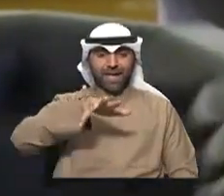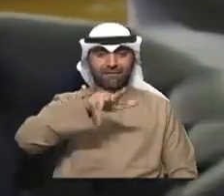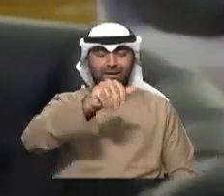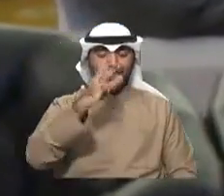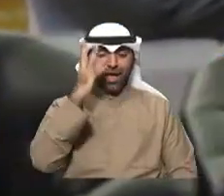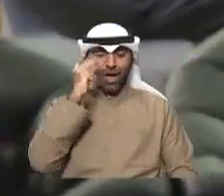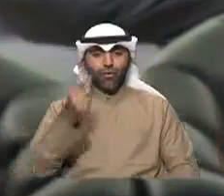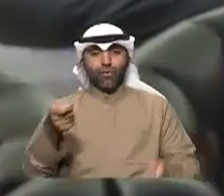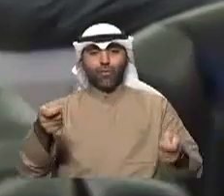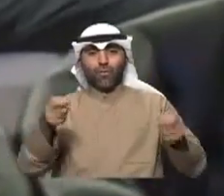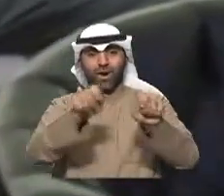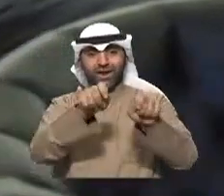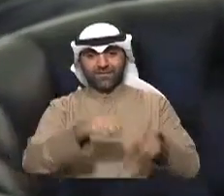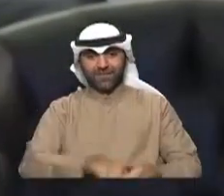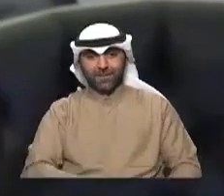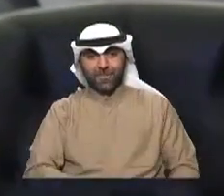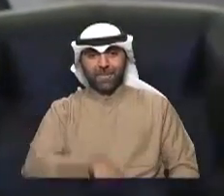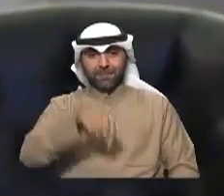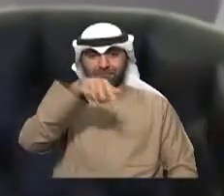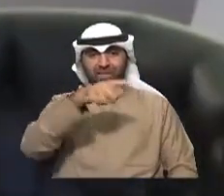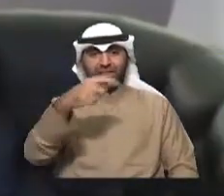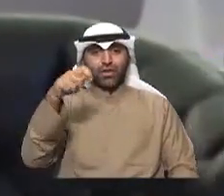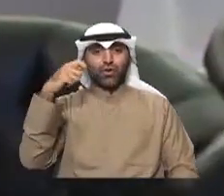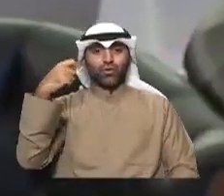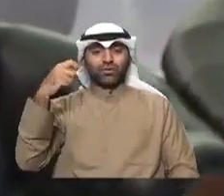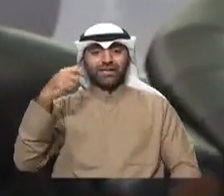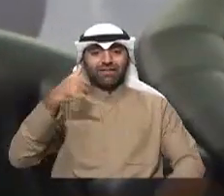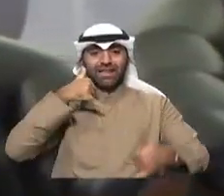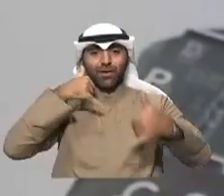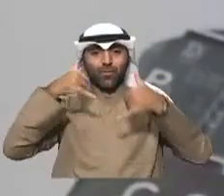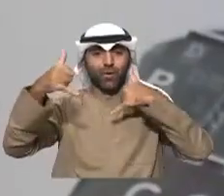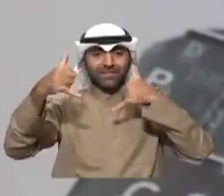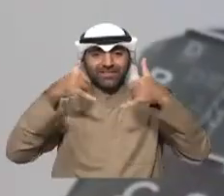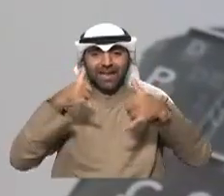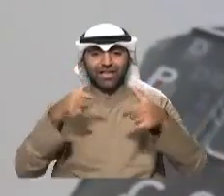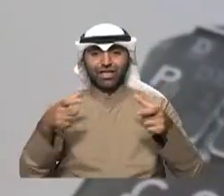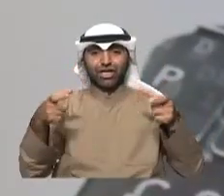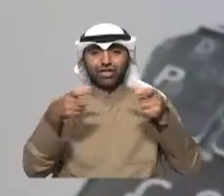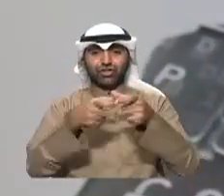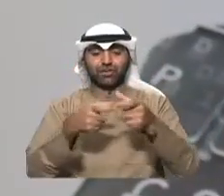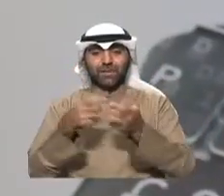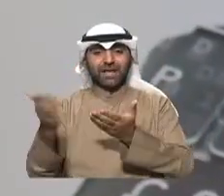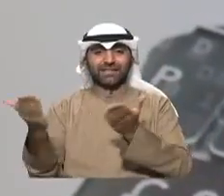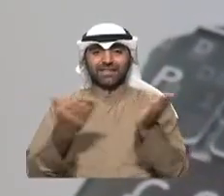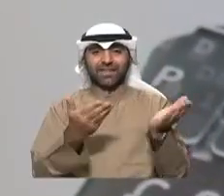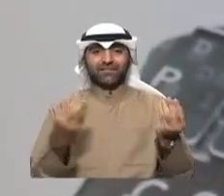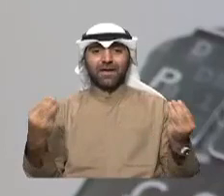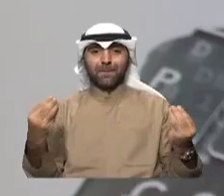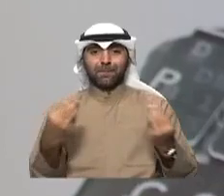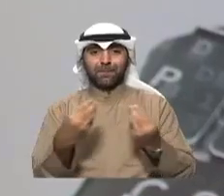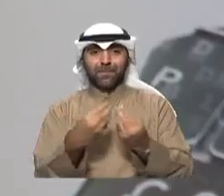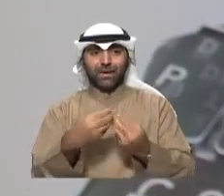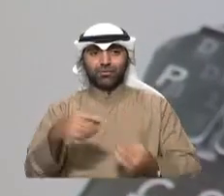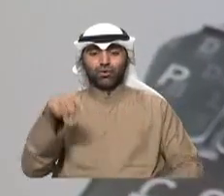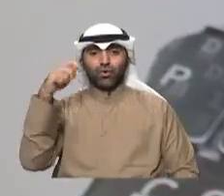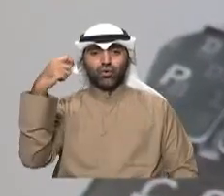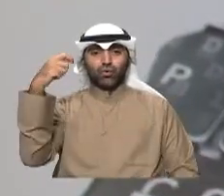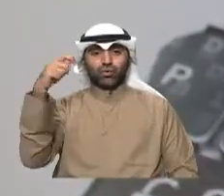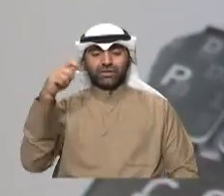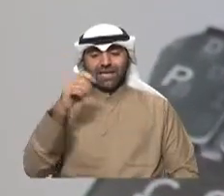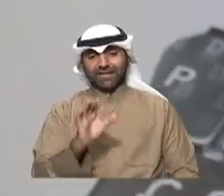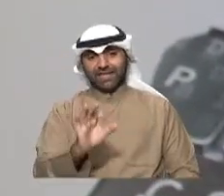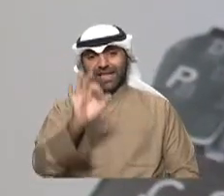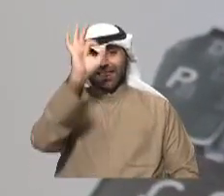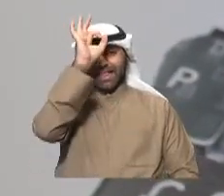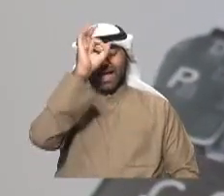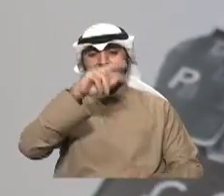وزارة الداخلية يهدف إلى نشر الوعي السبراني وتسليط الضوء على أهم المخاطر والآثار السلبية للجرائم الإلكترونية